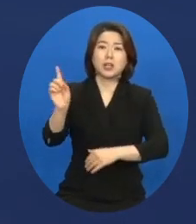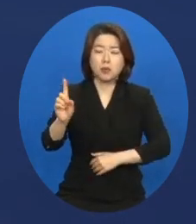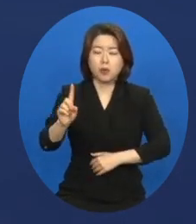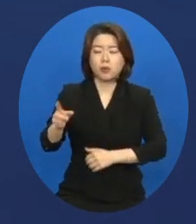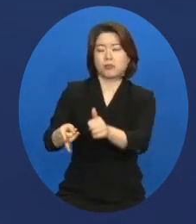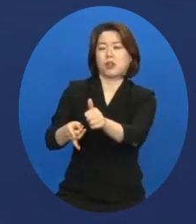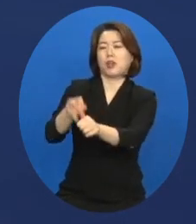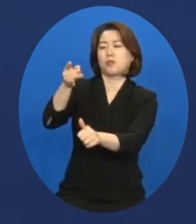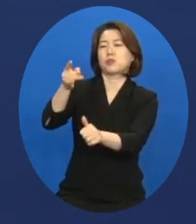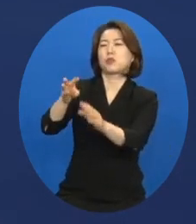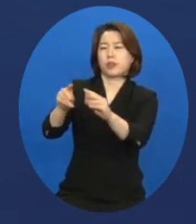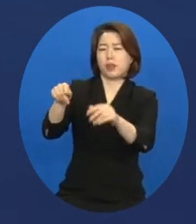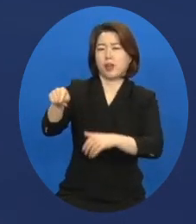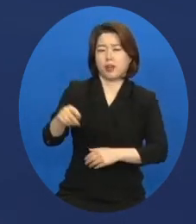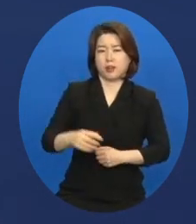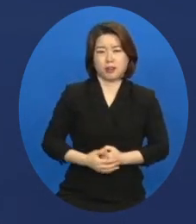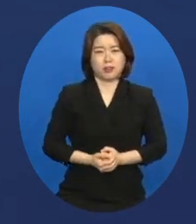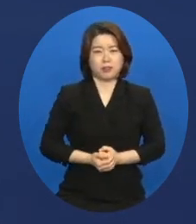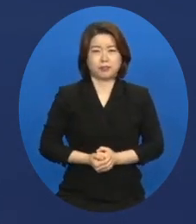땅입니다.